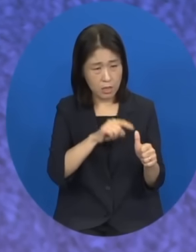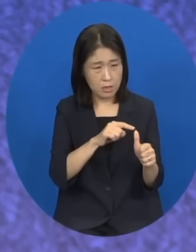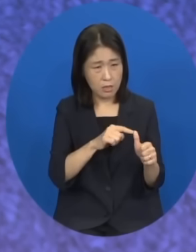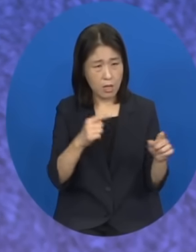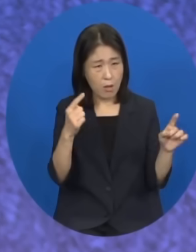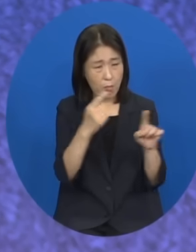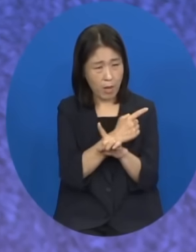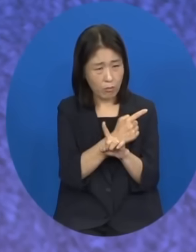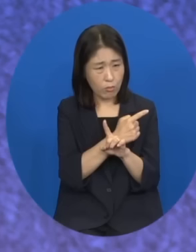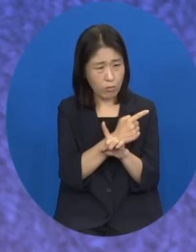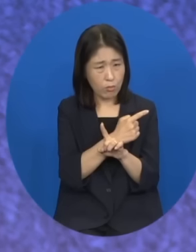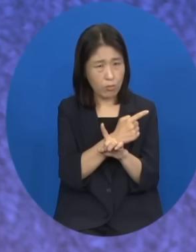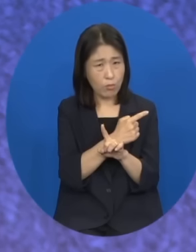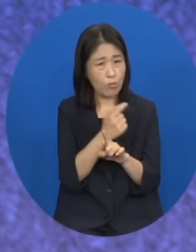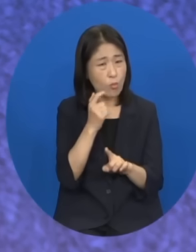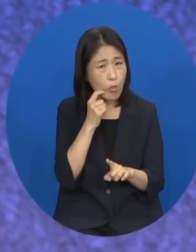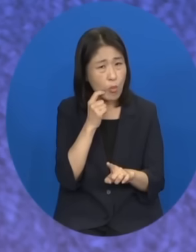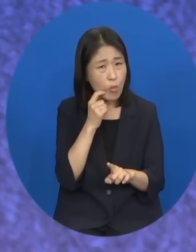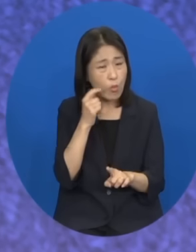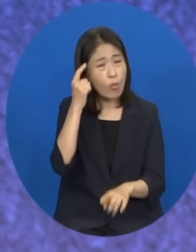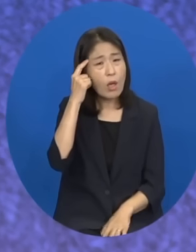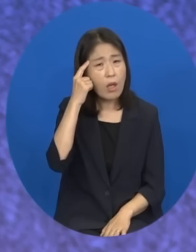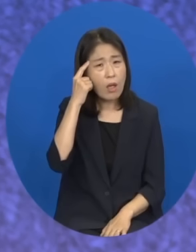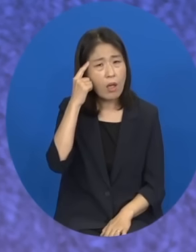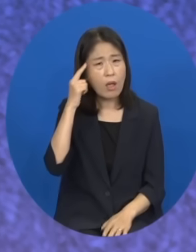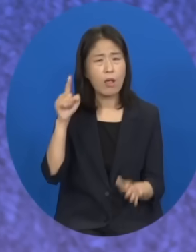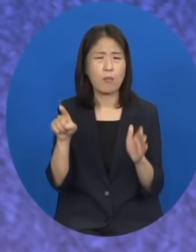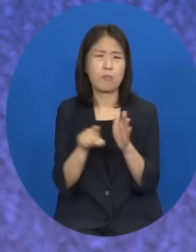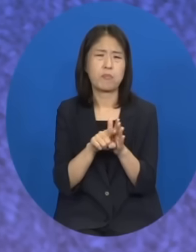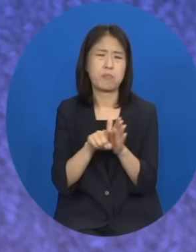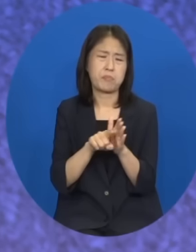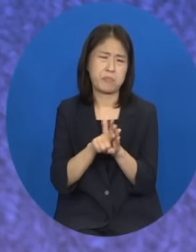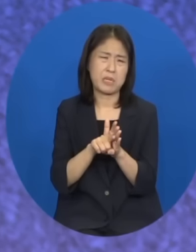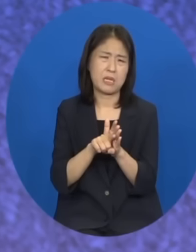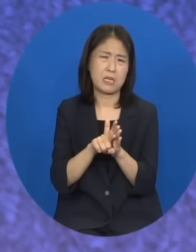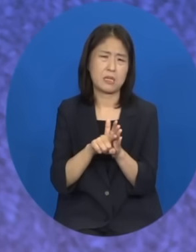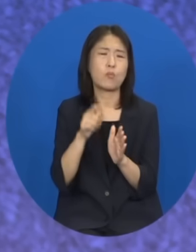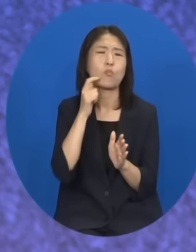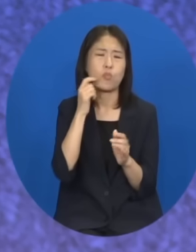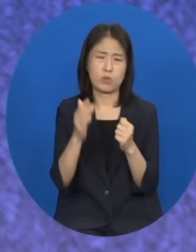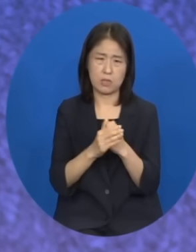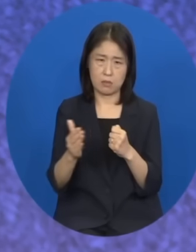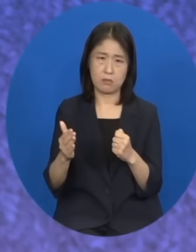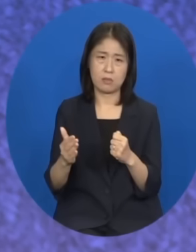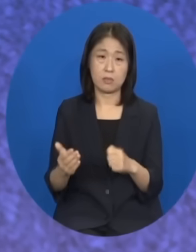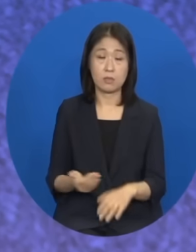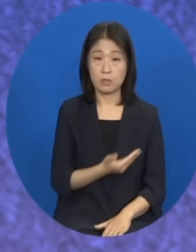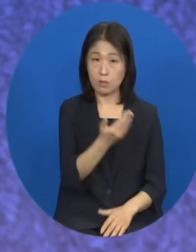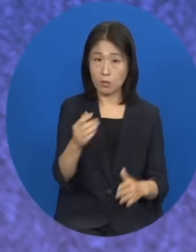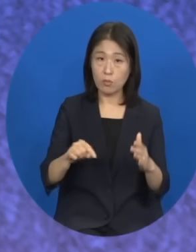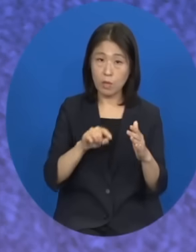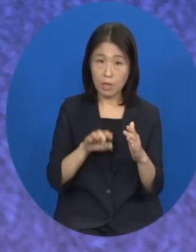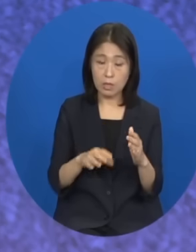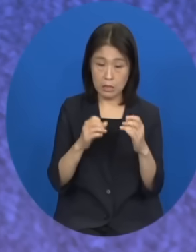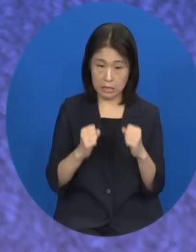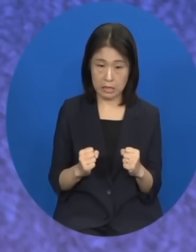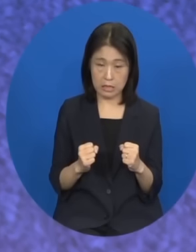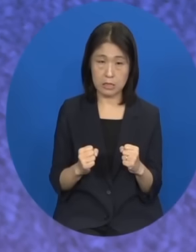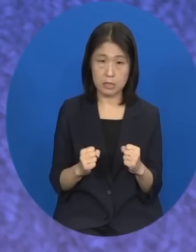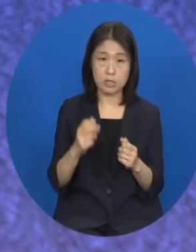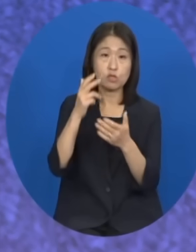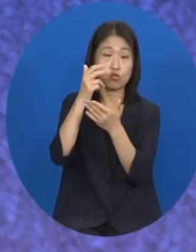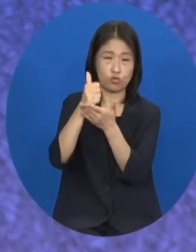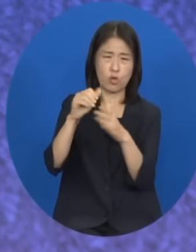막으시나요? 안 믿으니까. 주님이 여러분 안에 계신 것을 온전한 믿음으로 취하지